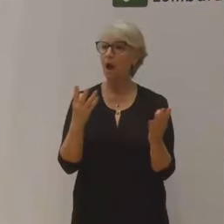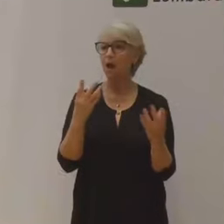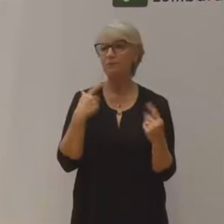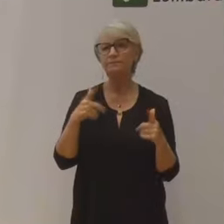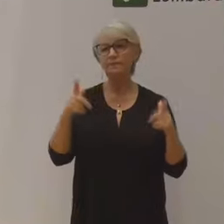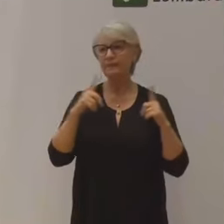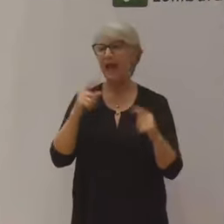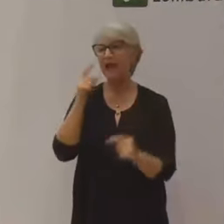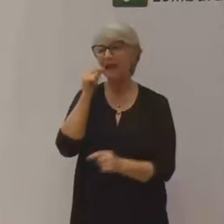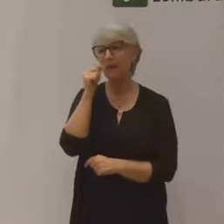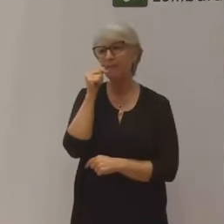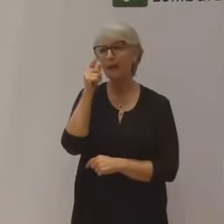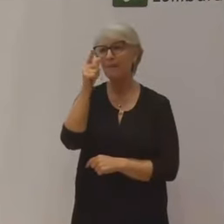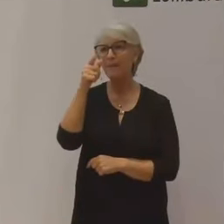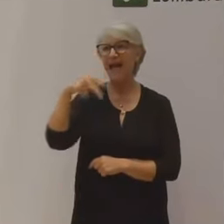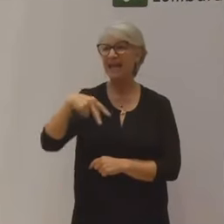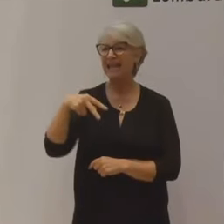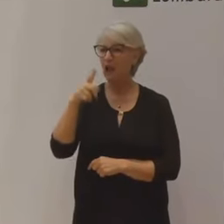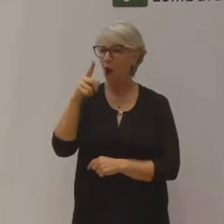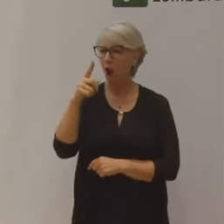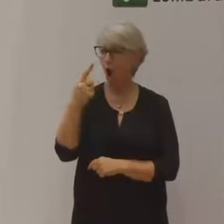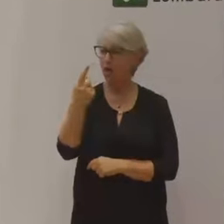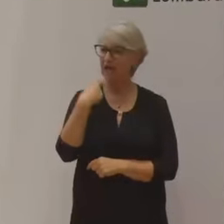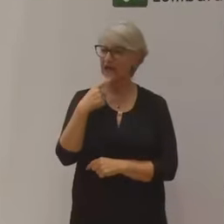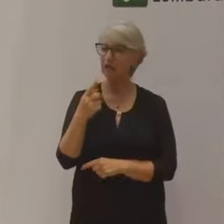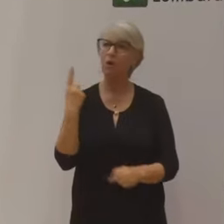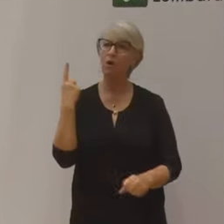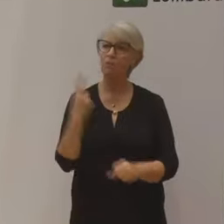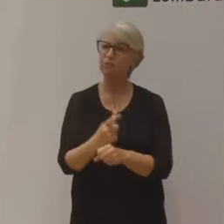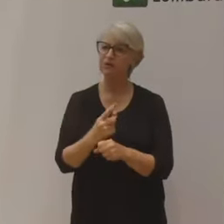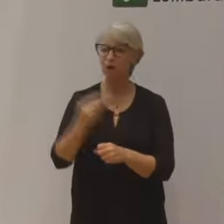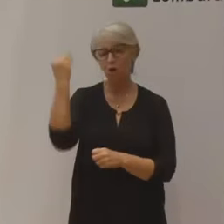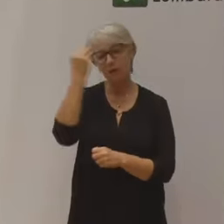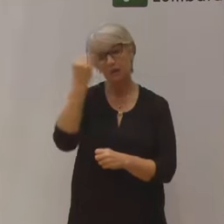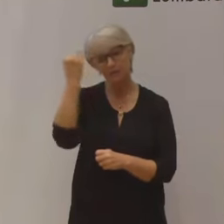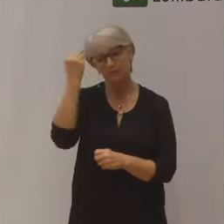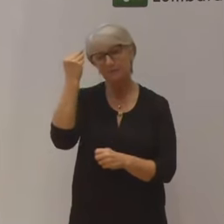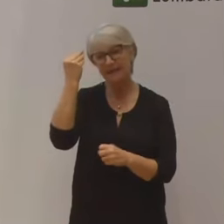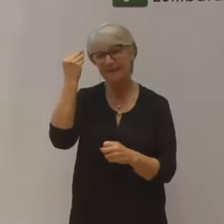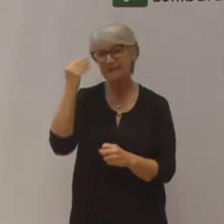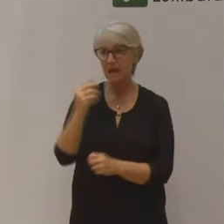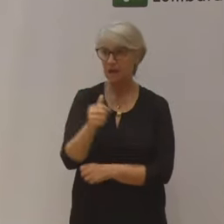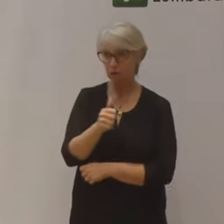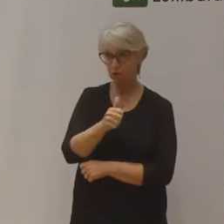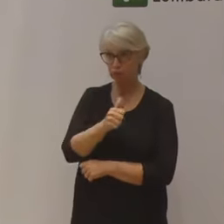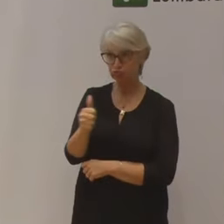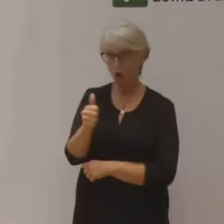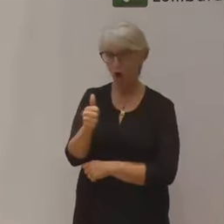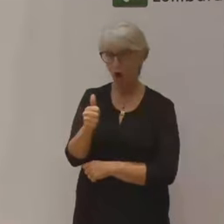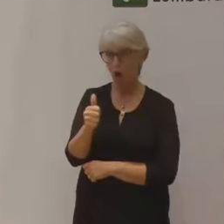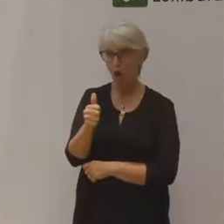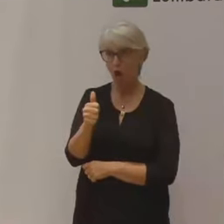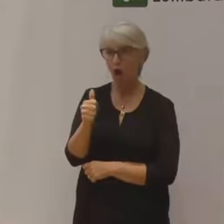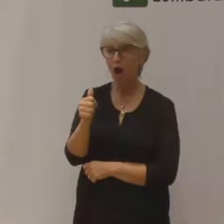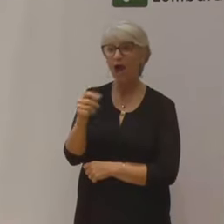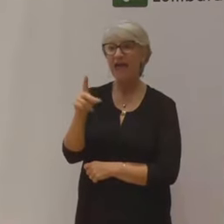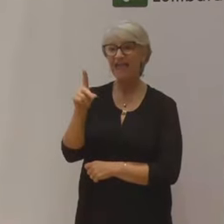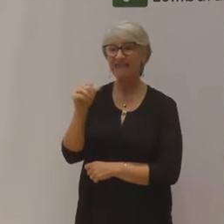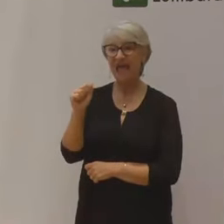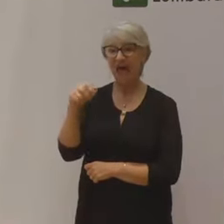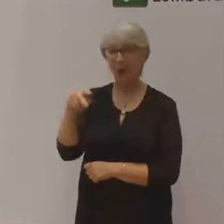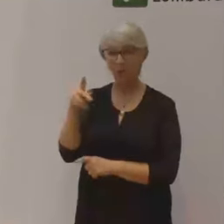anche il papà di Nicole prima a dire che bisogna pensare non solo alla sindrome di Down, ad